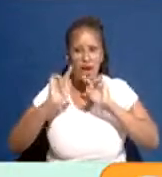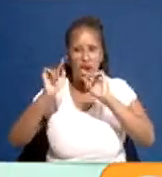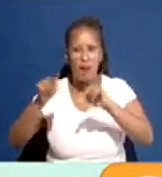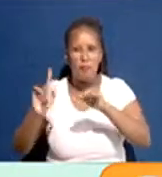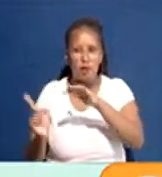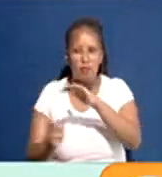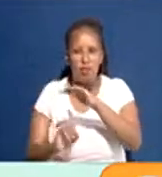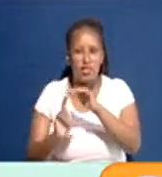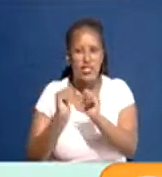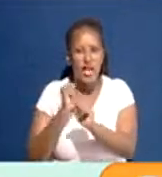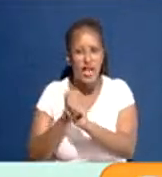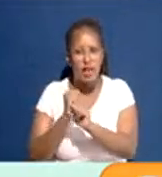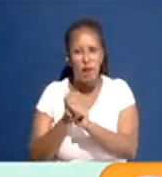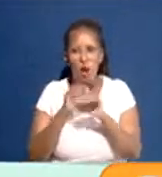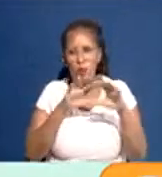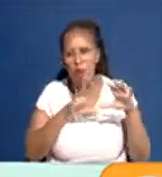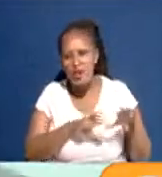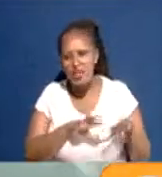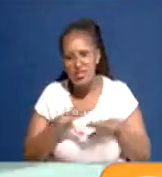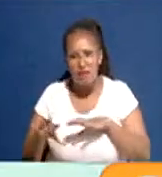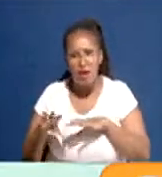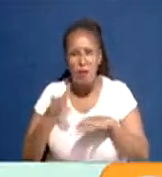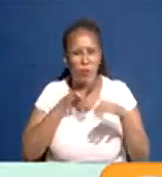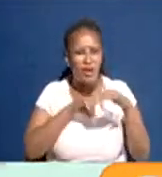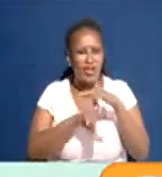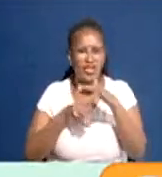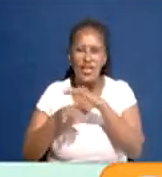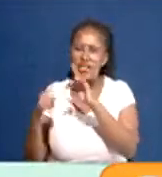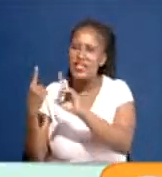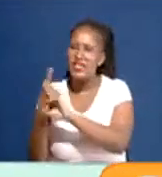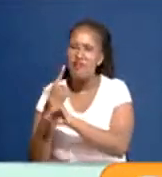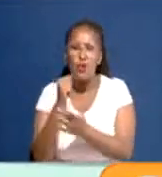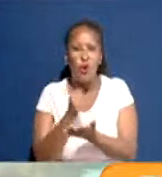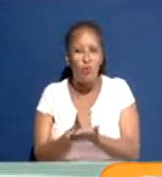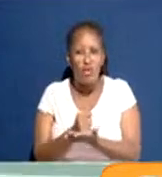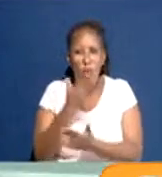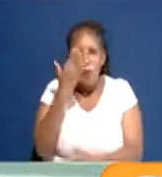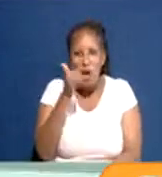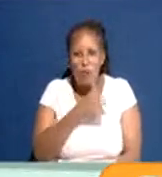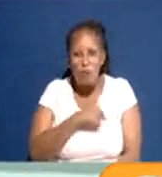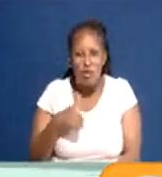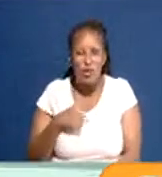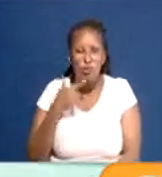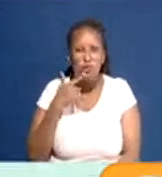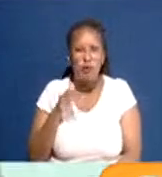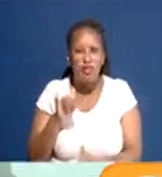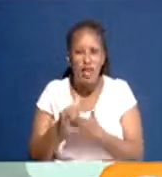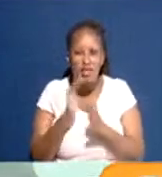labor, wanaangaika ofisi hii, wanaangaika ofisi hile, kwa sababu tumesema